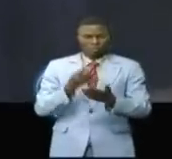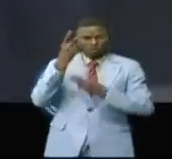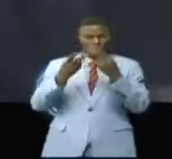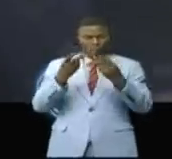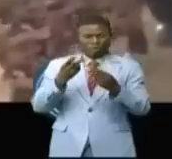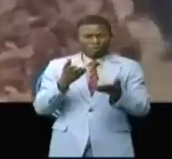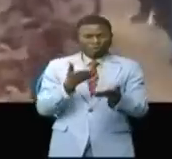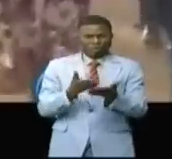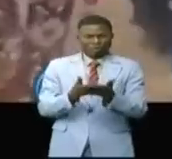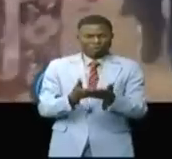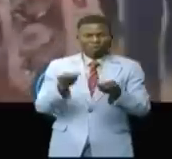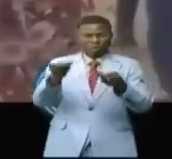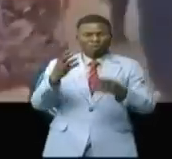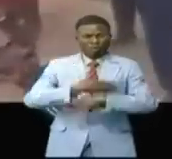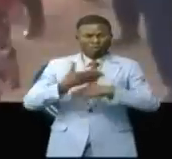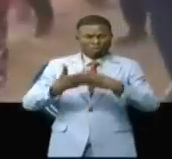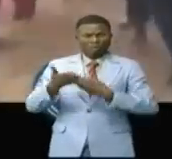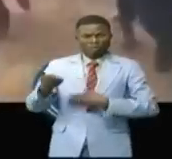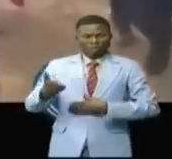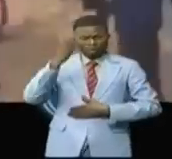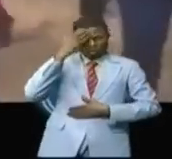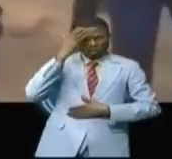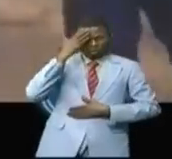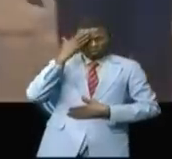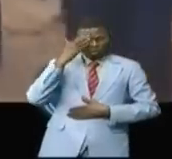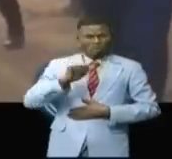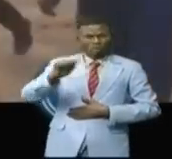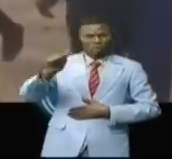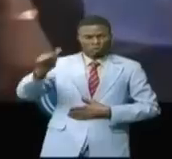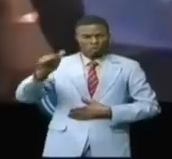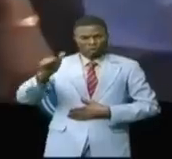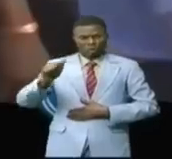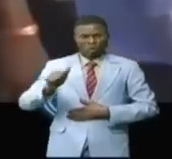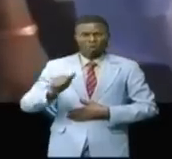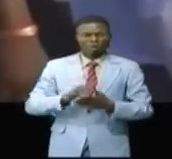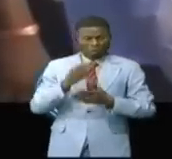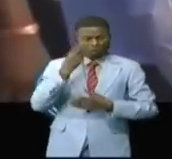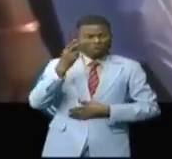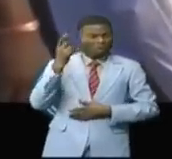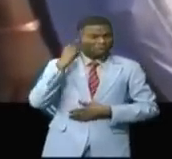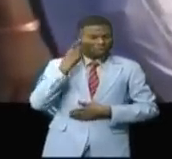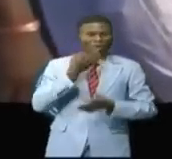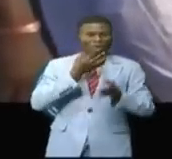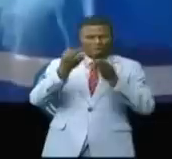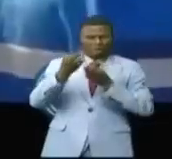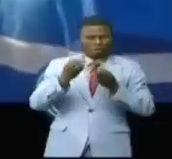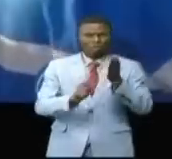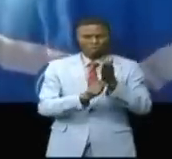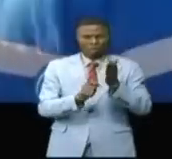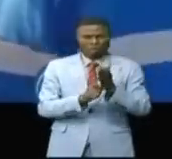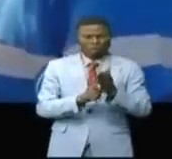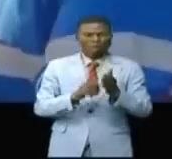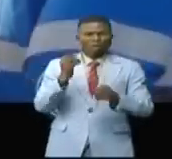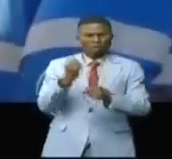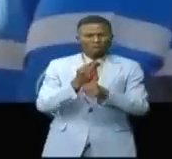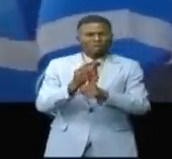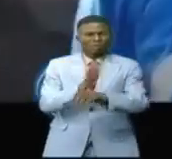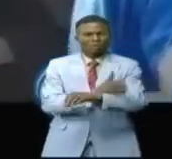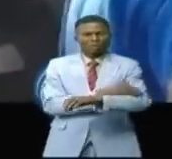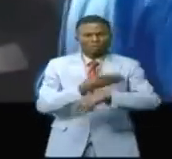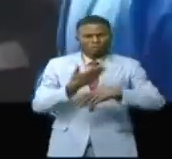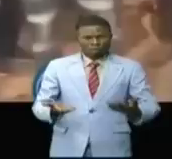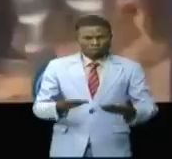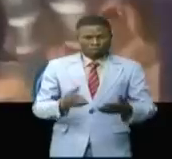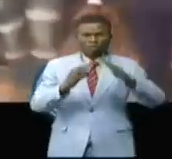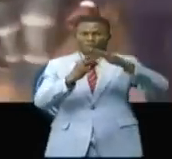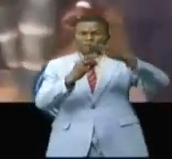du chantier pour s'en rendre compte sur place mme quelques items cachés elle a suivi les explications techniques sur le déroulement des travaux ce sera un